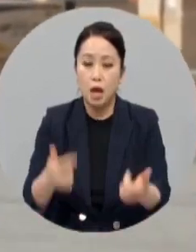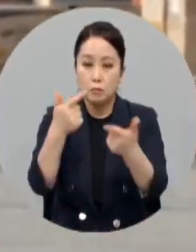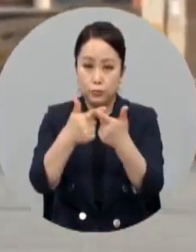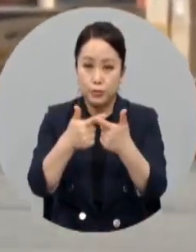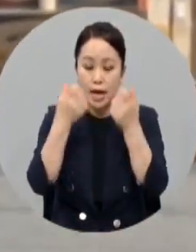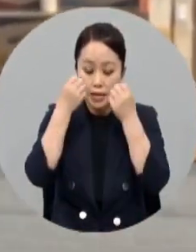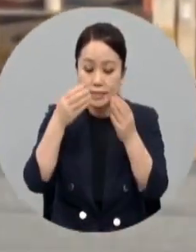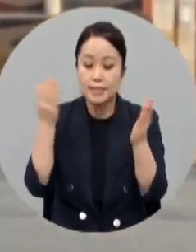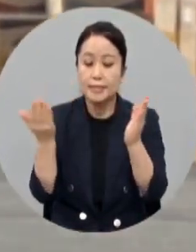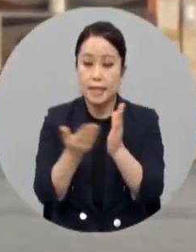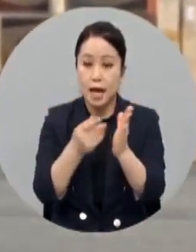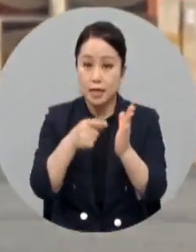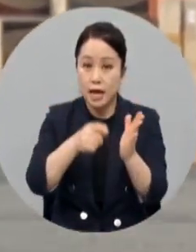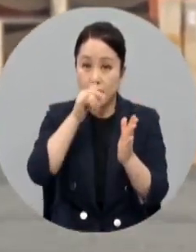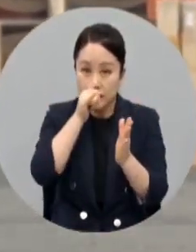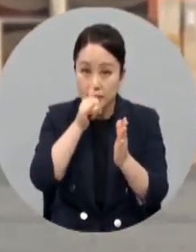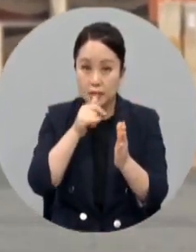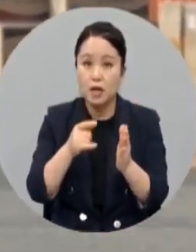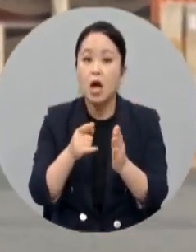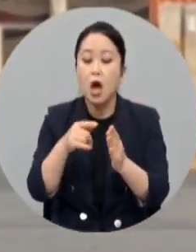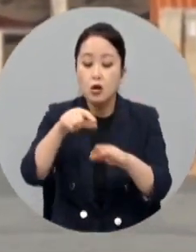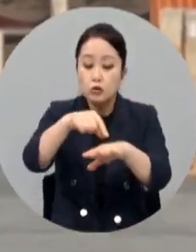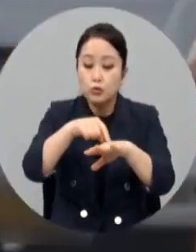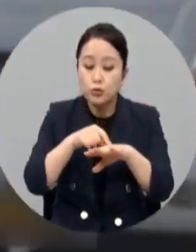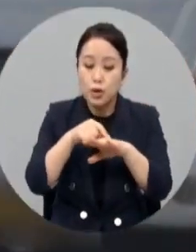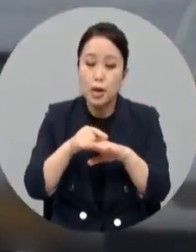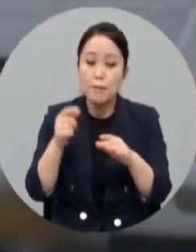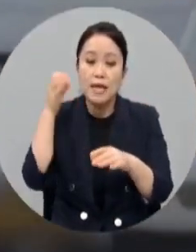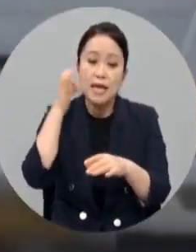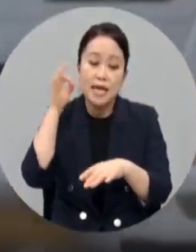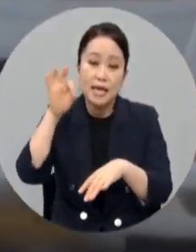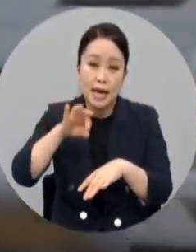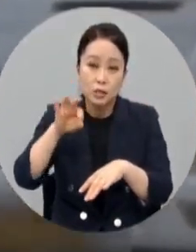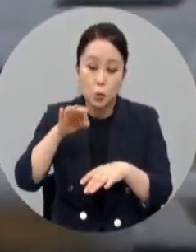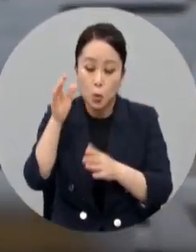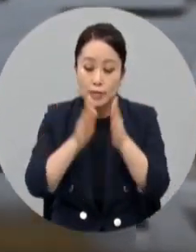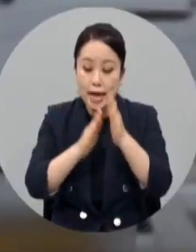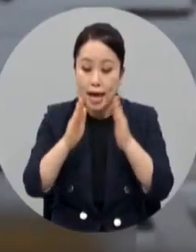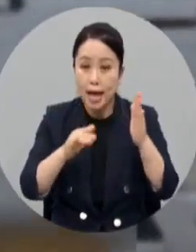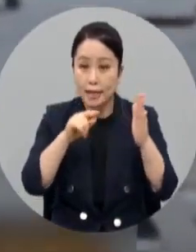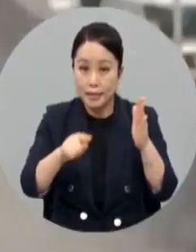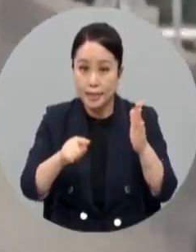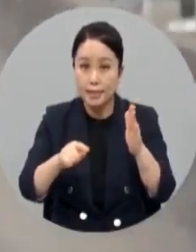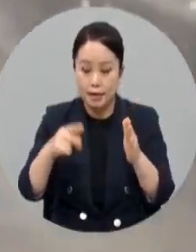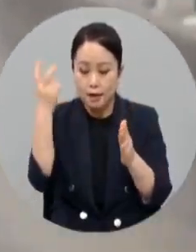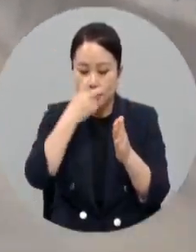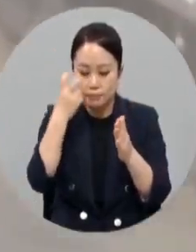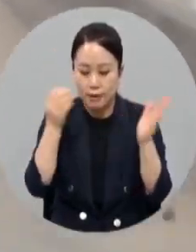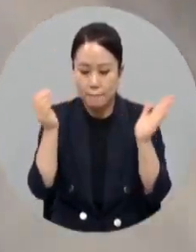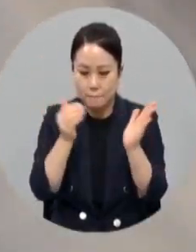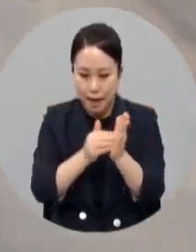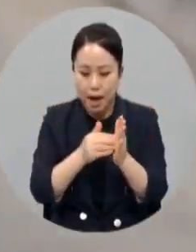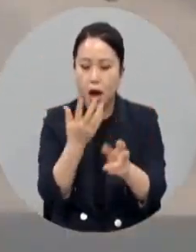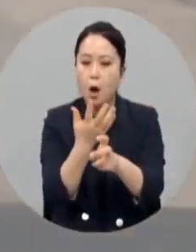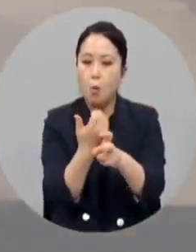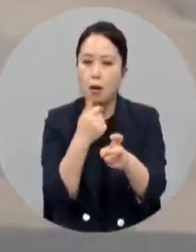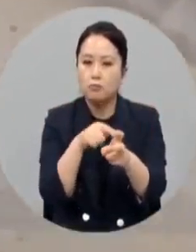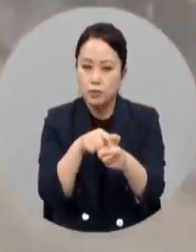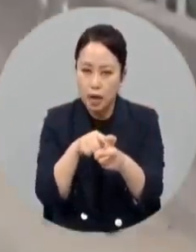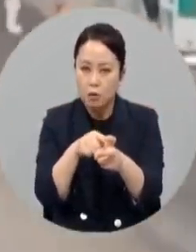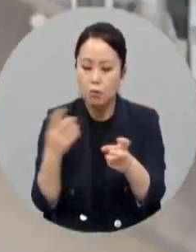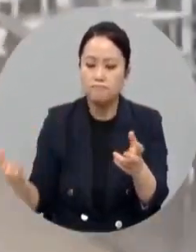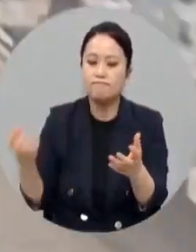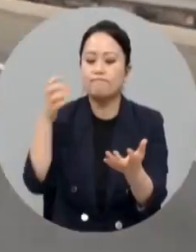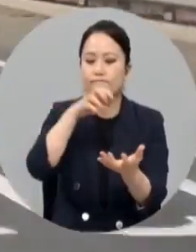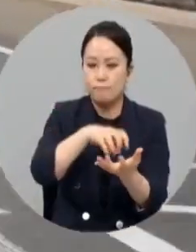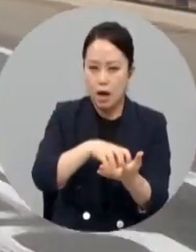부산 신항으로 들어온 수입 인조 잔디. 통관 절차가 끝나 화물차로 옮겨집니다. 이 화물차를 세관